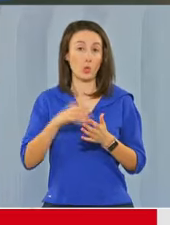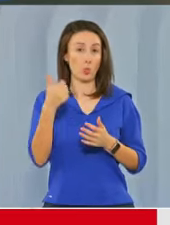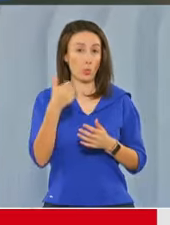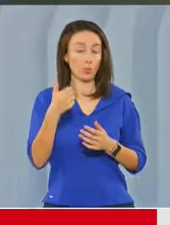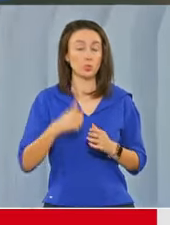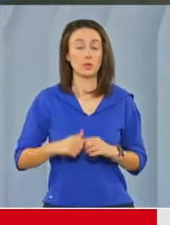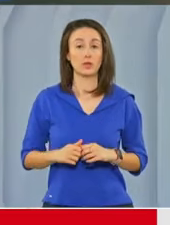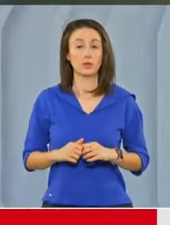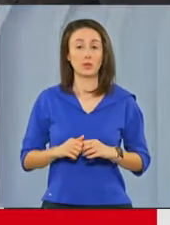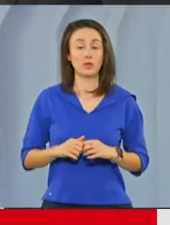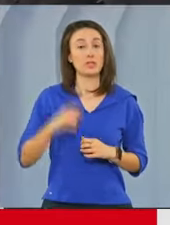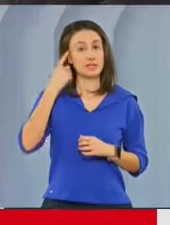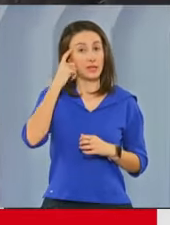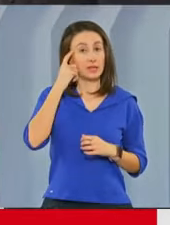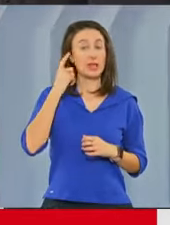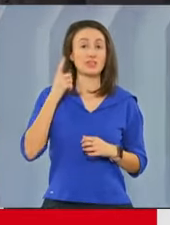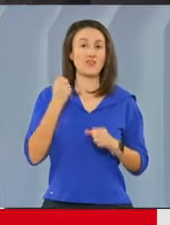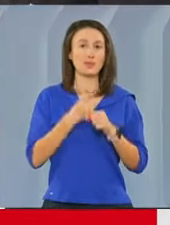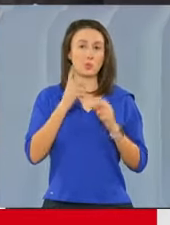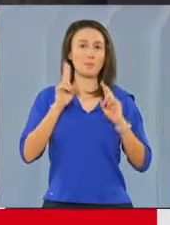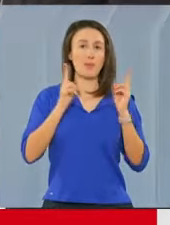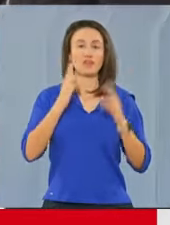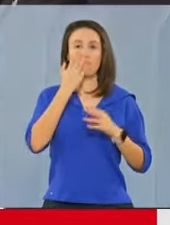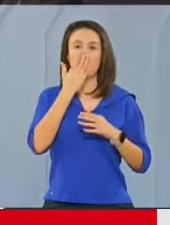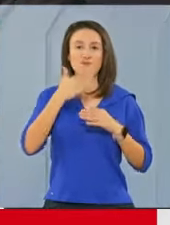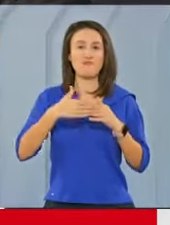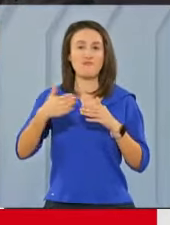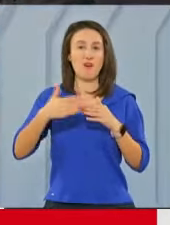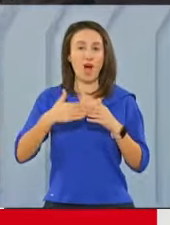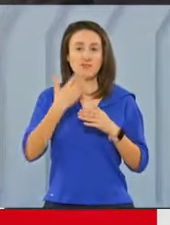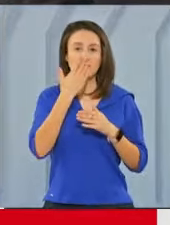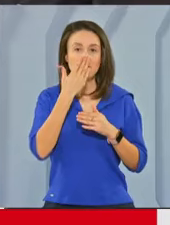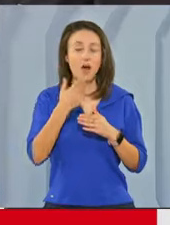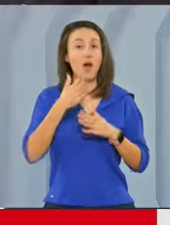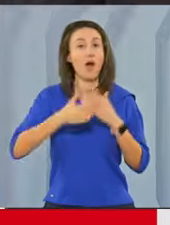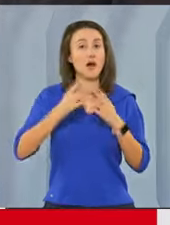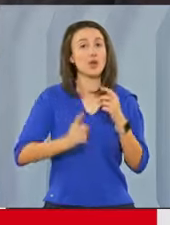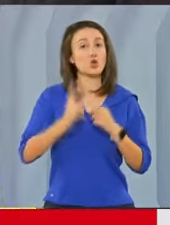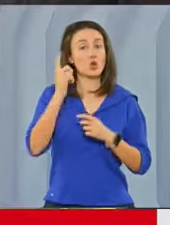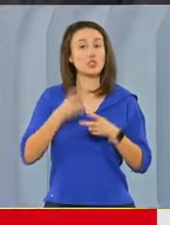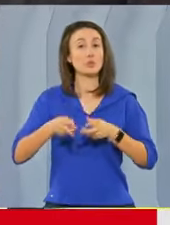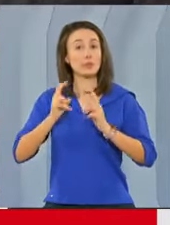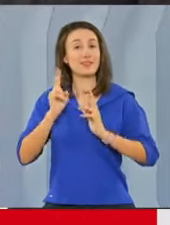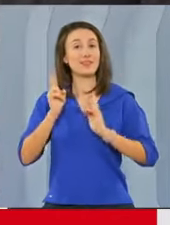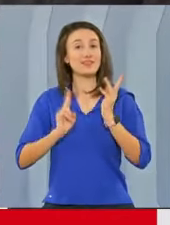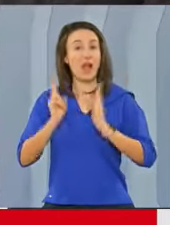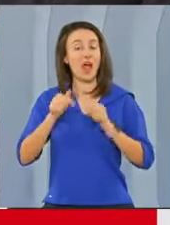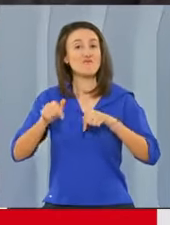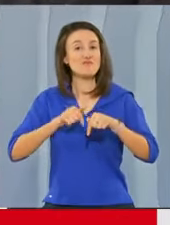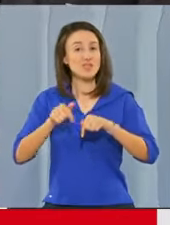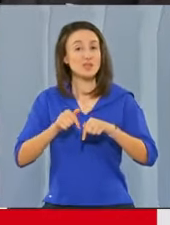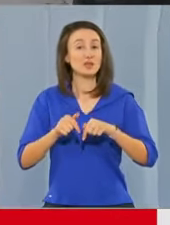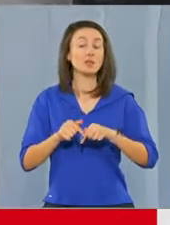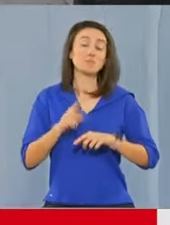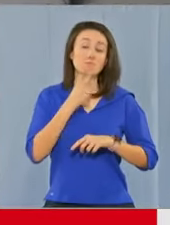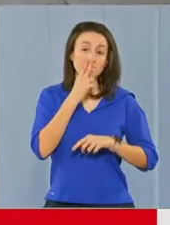Clotilde Armand, lua în calcul să facă un parc în fața gării de nord, să suspende traficul acolo. Cum arată acum aceste planuri și dacă